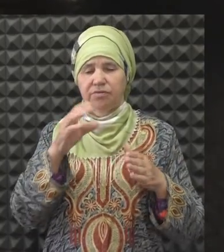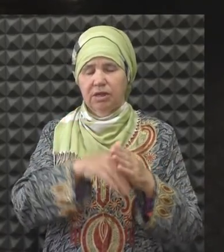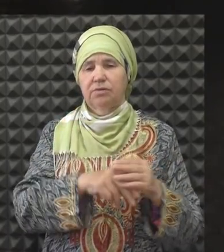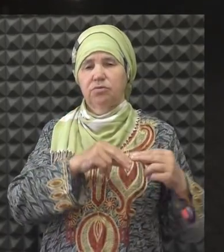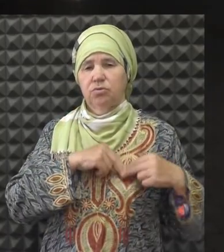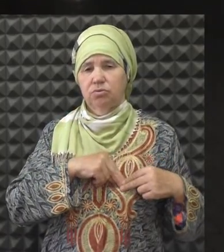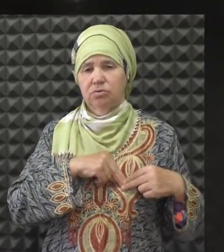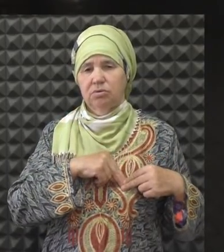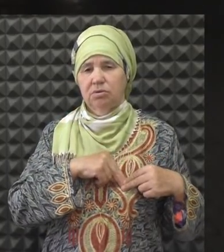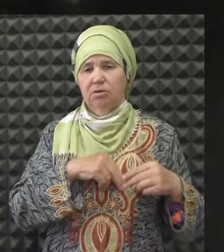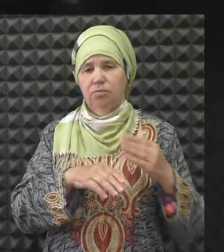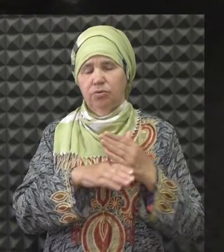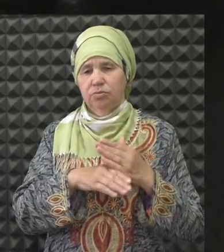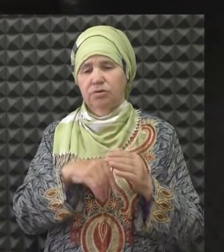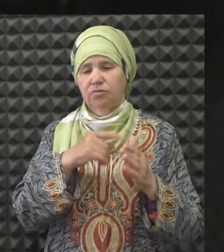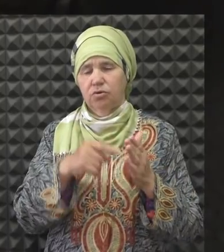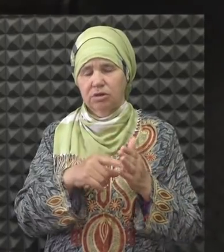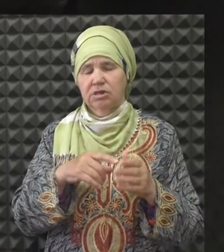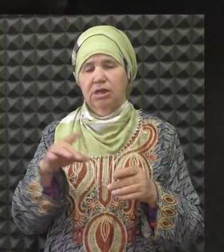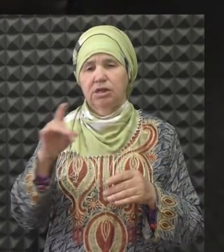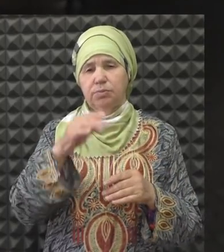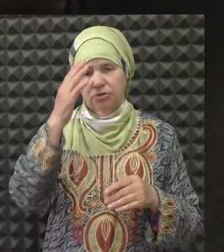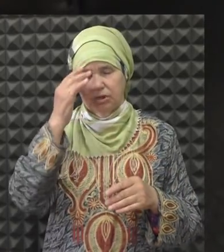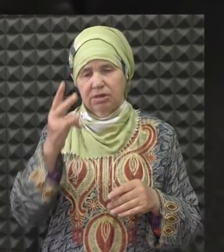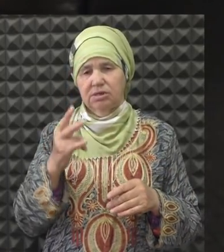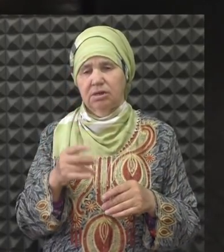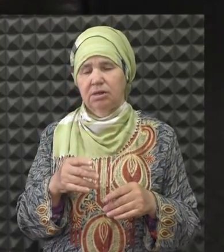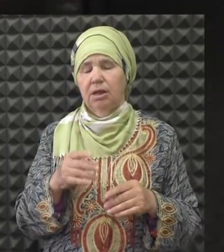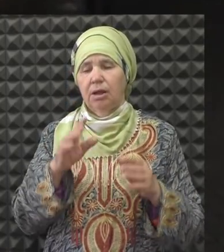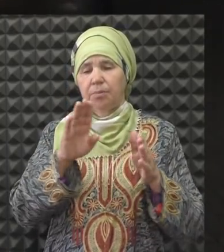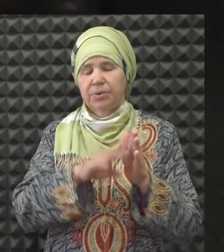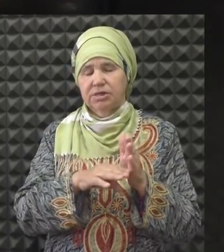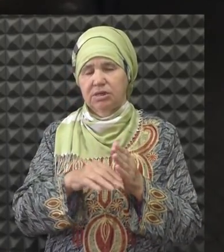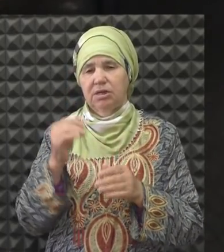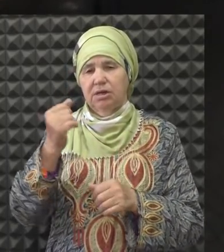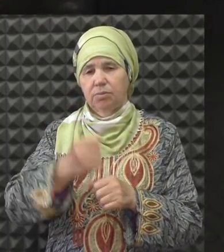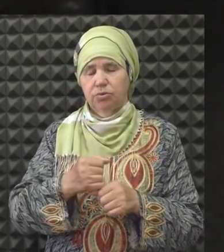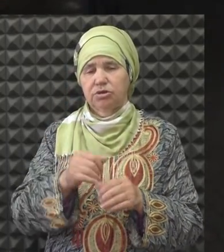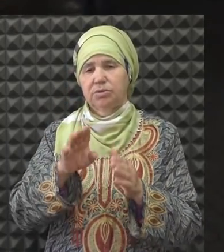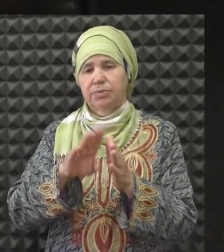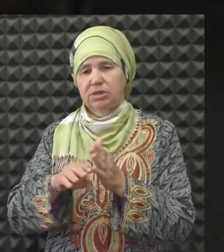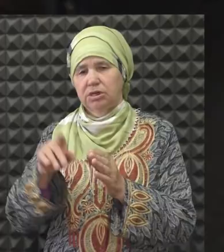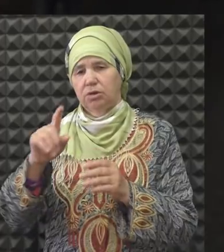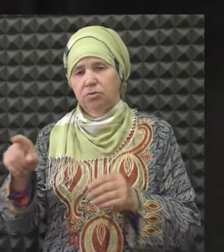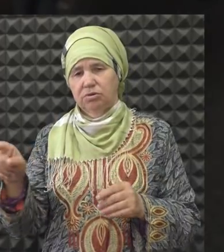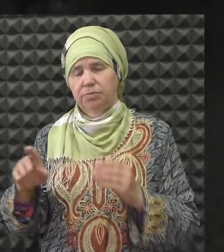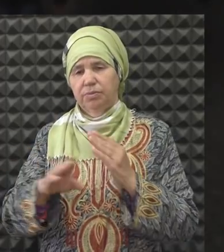людей, которые вкладывают труд в городе Казани, Республике Татарстан, и, конечно, простого прихожанина, простого человека,